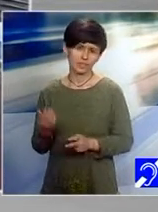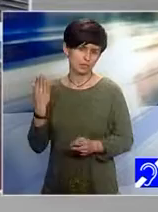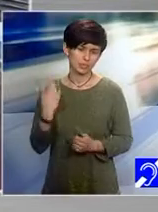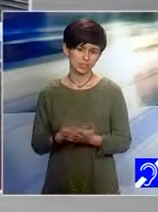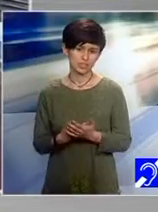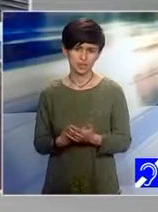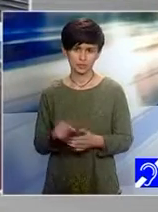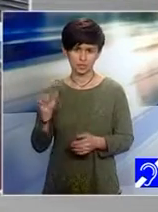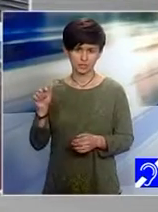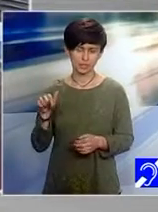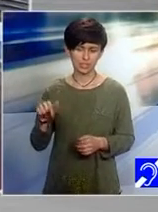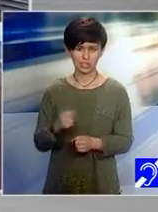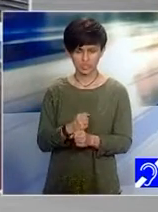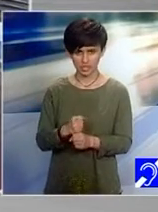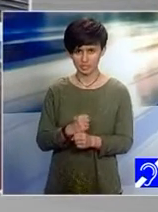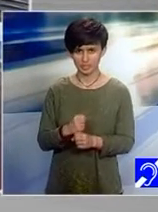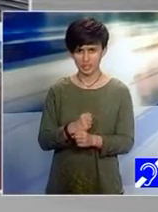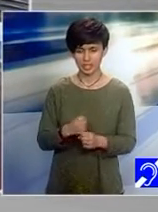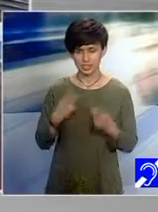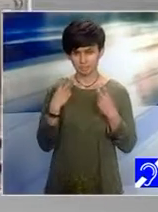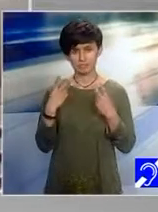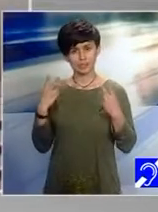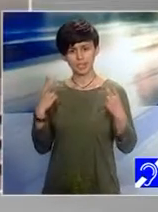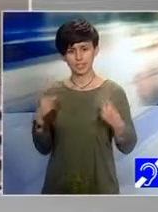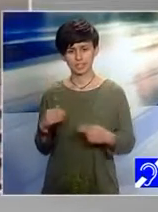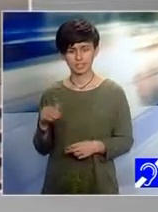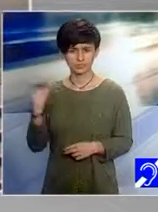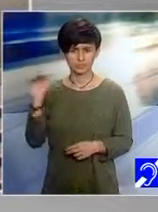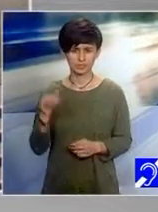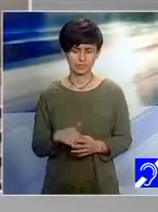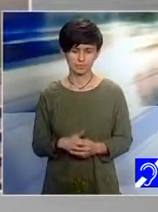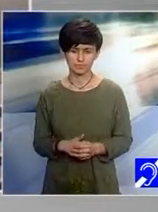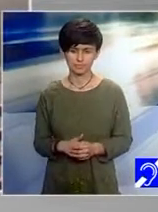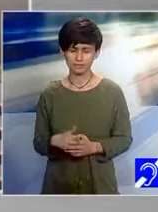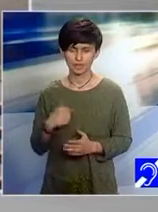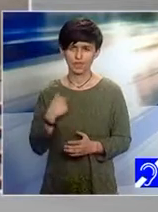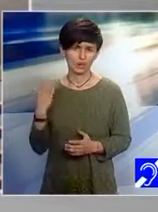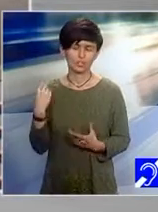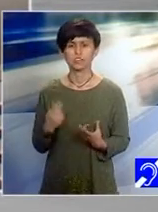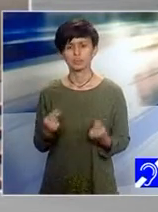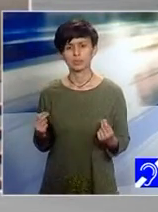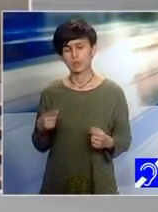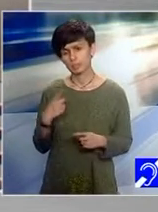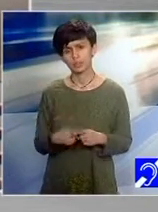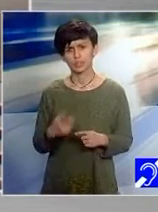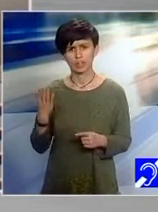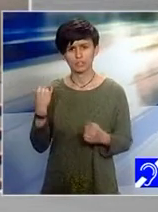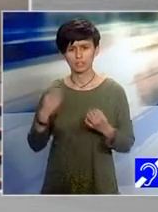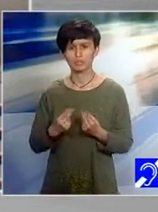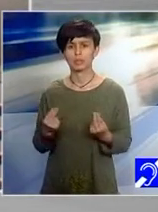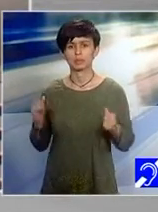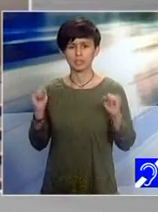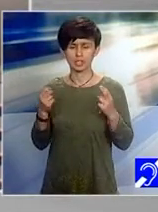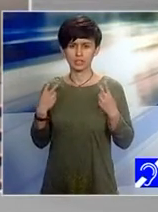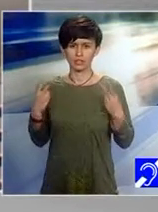a pelerinajului pentru al câtelea an? Nu știu, eu am fost de mai multe ori, erau multe evenimente. A fost și un eveniment acum câțiva